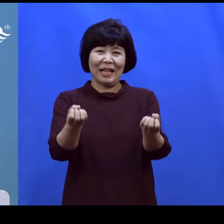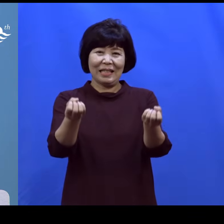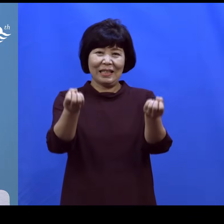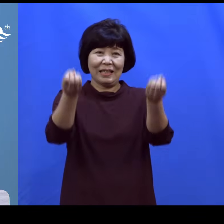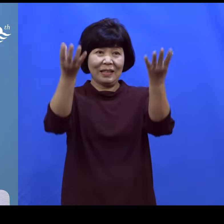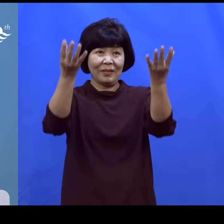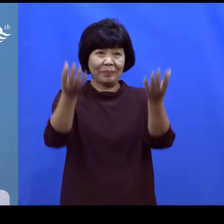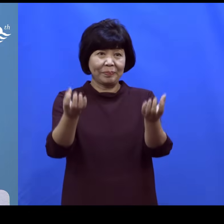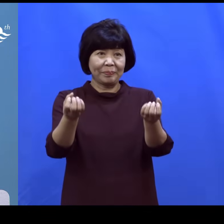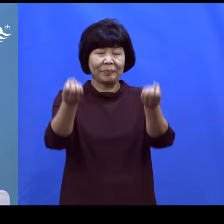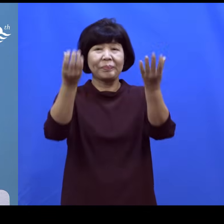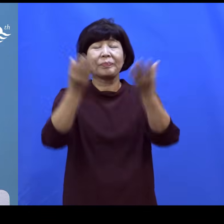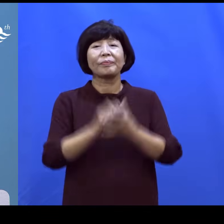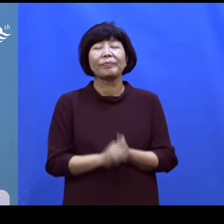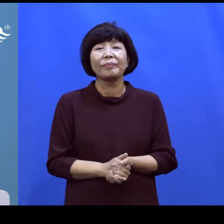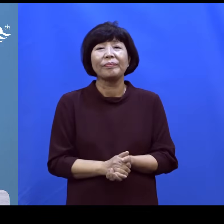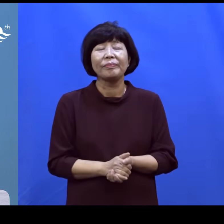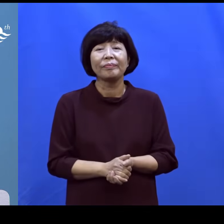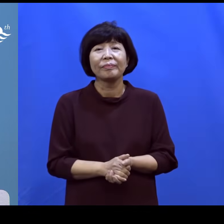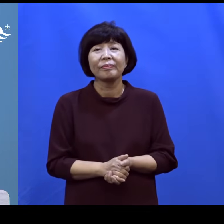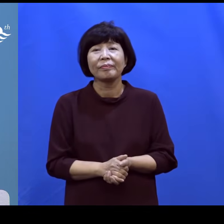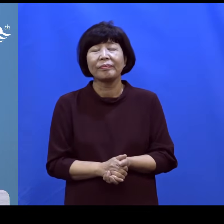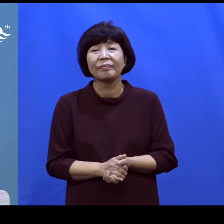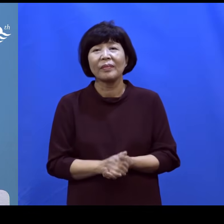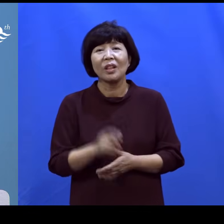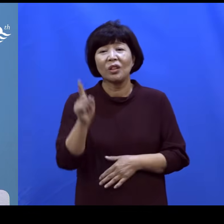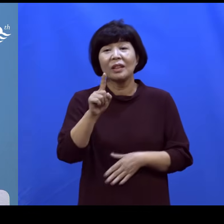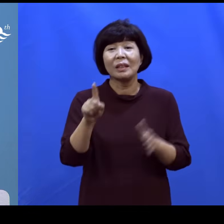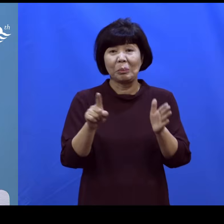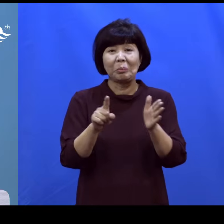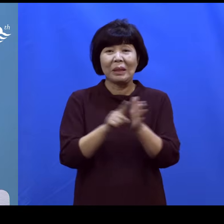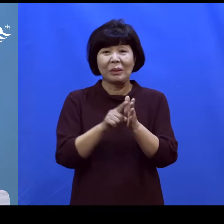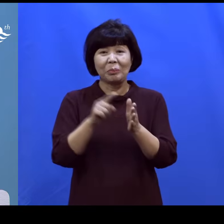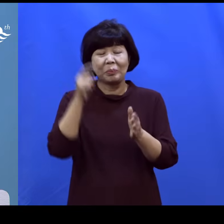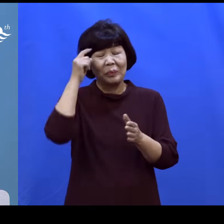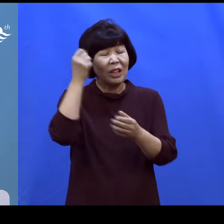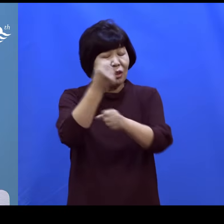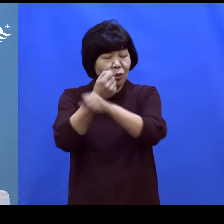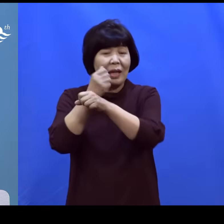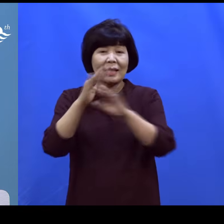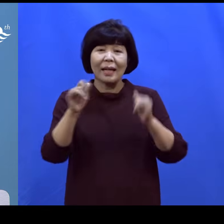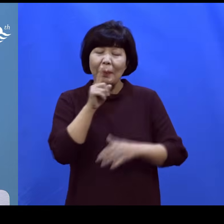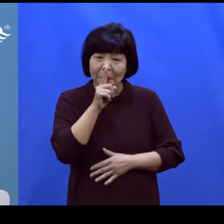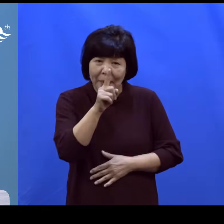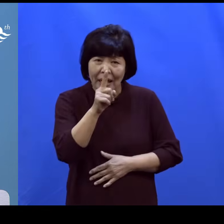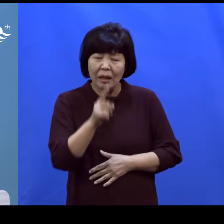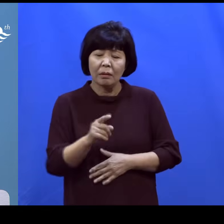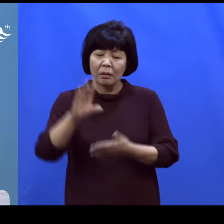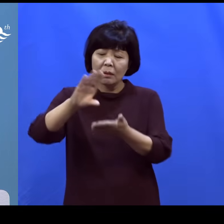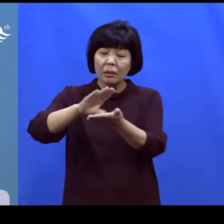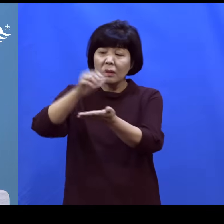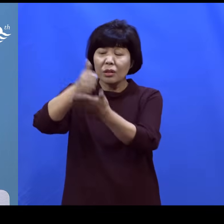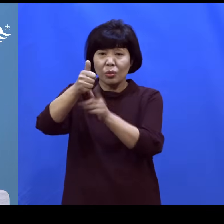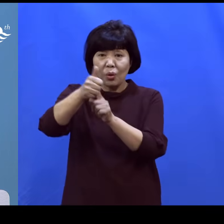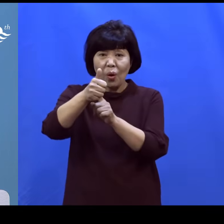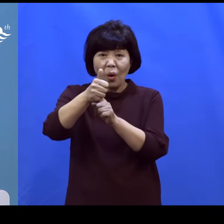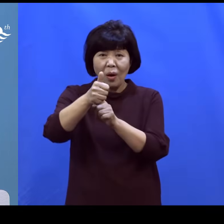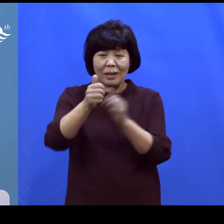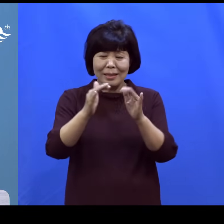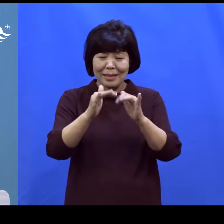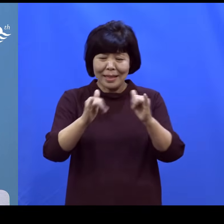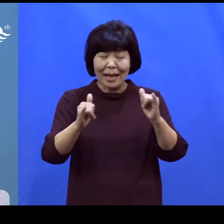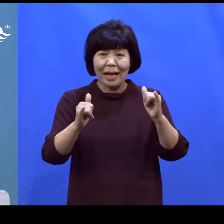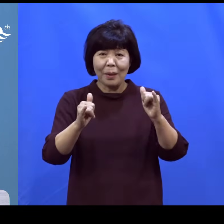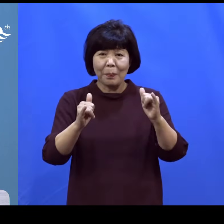의미죠. 어느 한 신학자는 그런 얘기했어요. 그리스도께서 인간이시기만 했다면 그분은